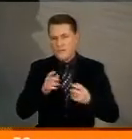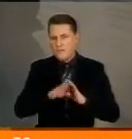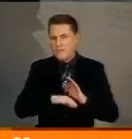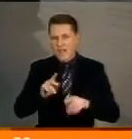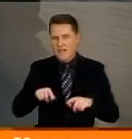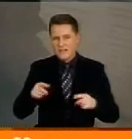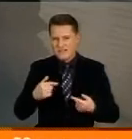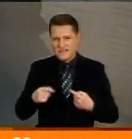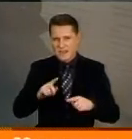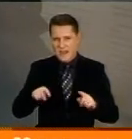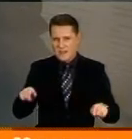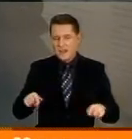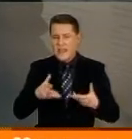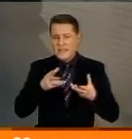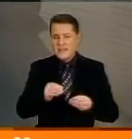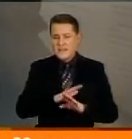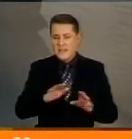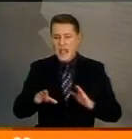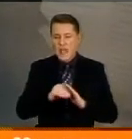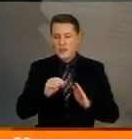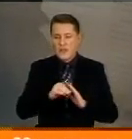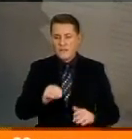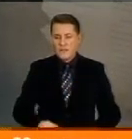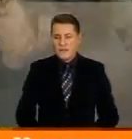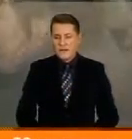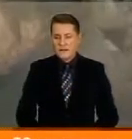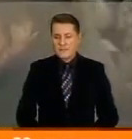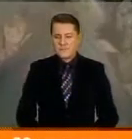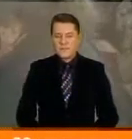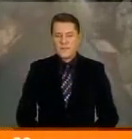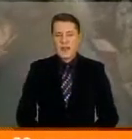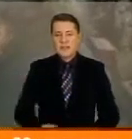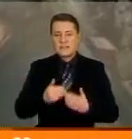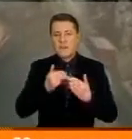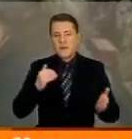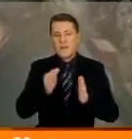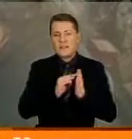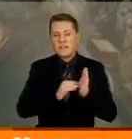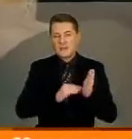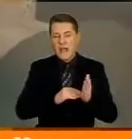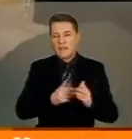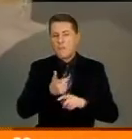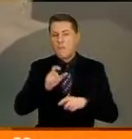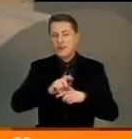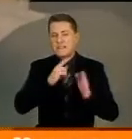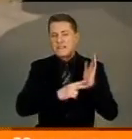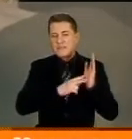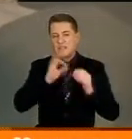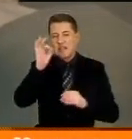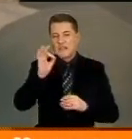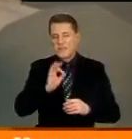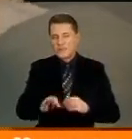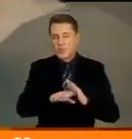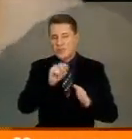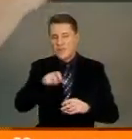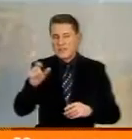вони ніякої міри не впливають на вибори. Все в порядку. За попередніми даними екзит-полів, понад 70% виборців